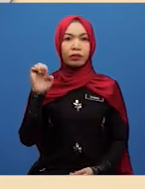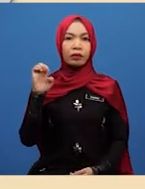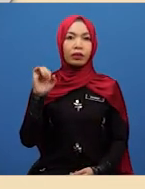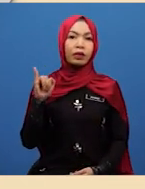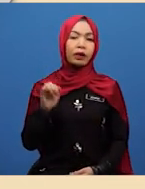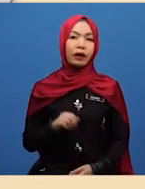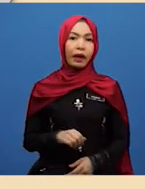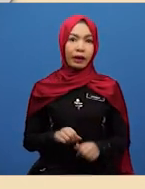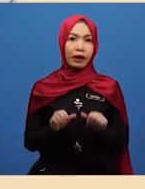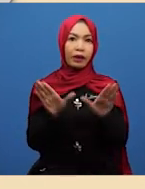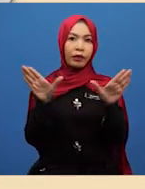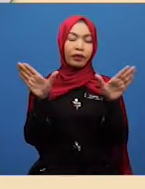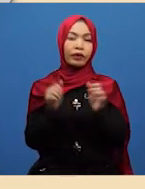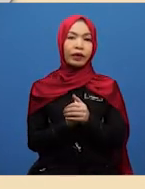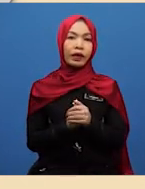sebanyak